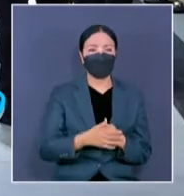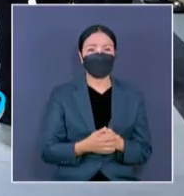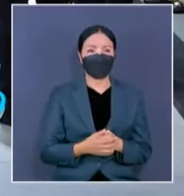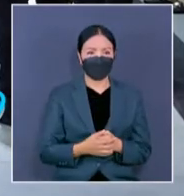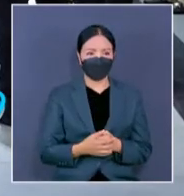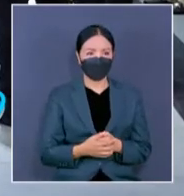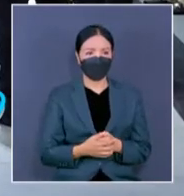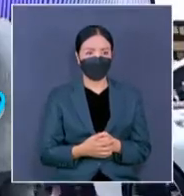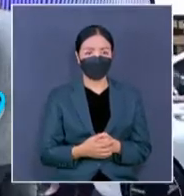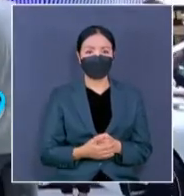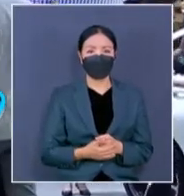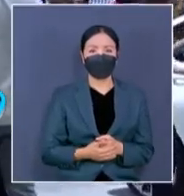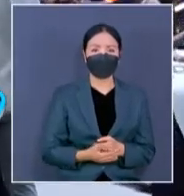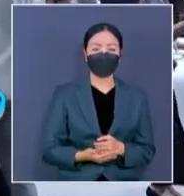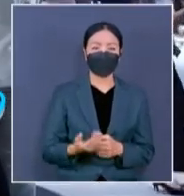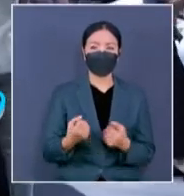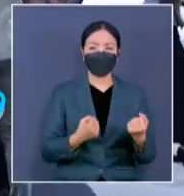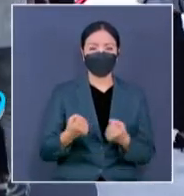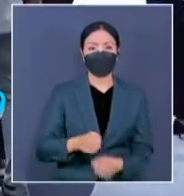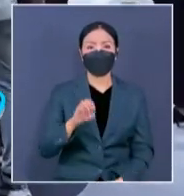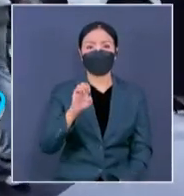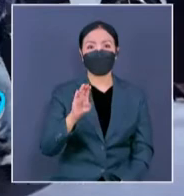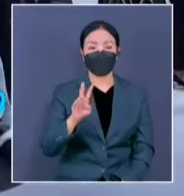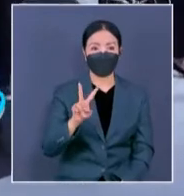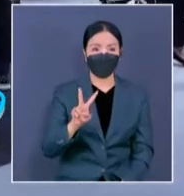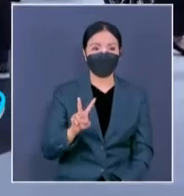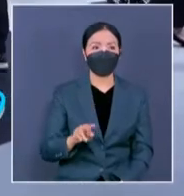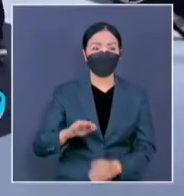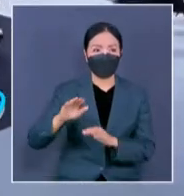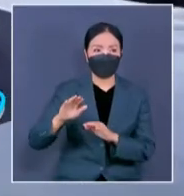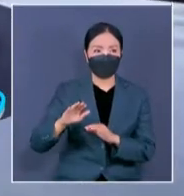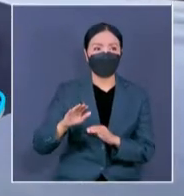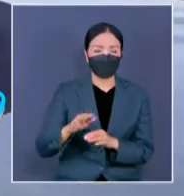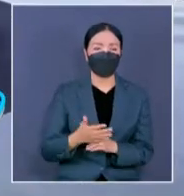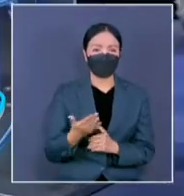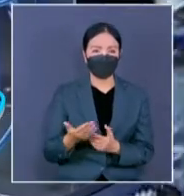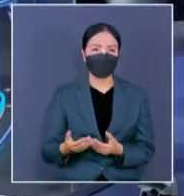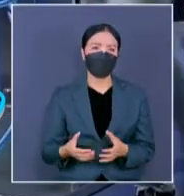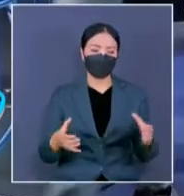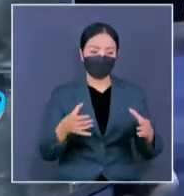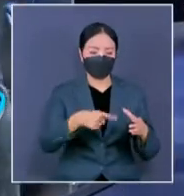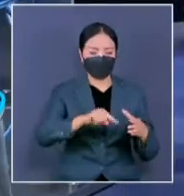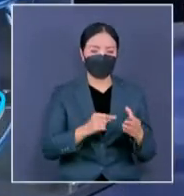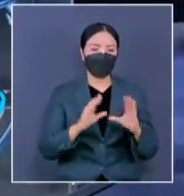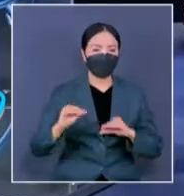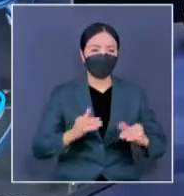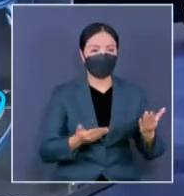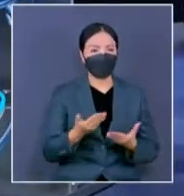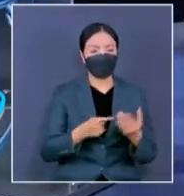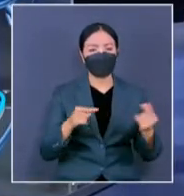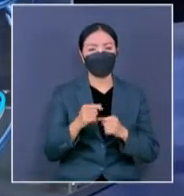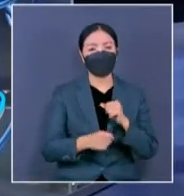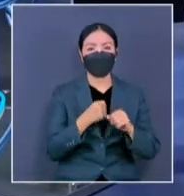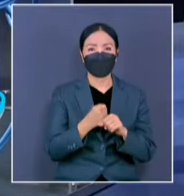ซึ่งตามกรอบแพ็คเกจ EV ถูกวางไว้ว่าจะต้องนำเข้าที่ประชุมครม.ภายในไตรมาสแรกของปีนี้